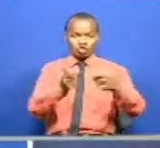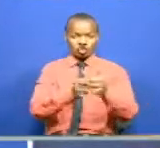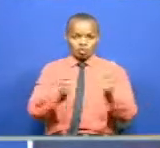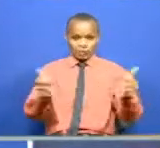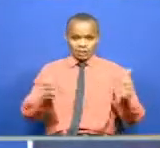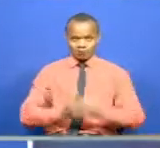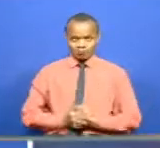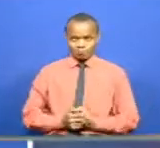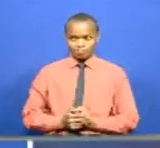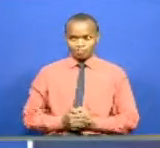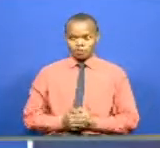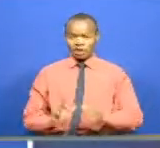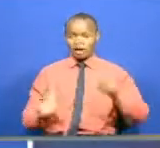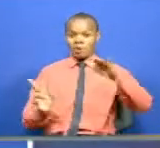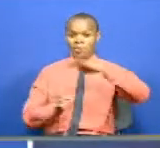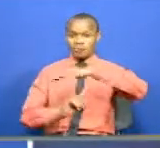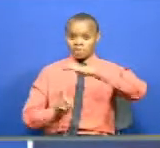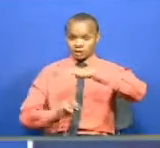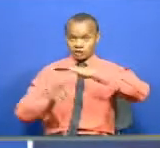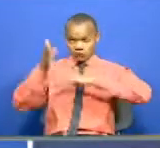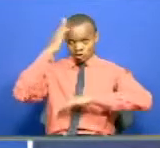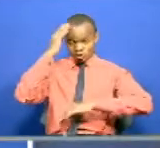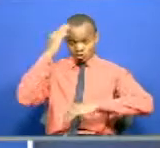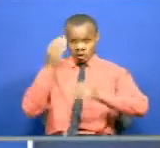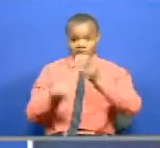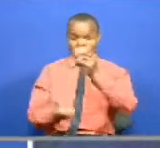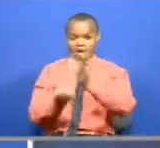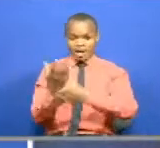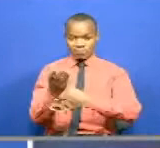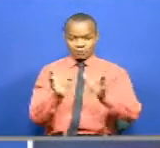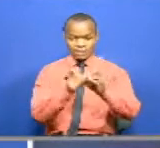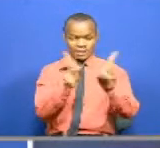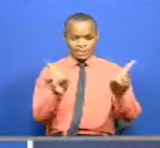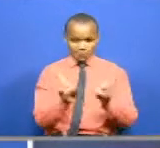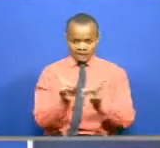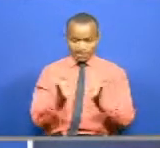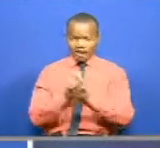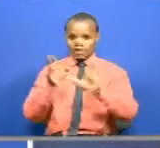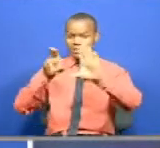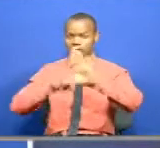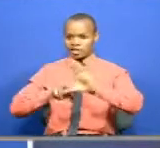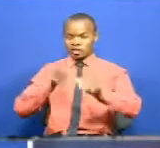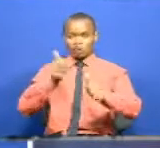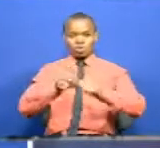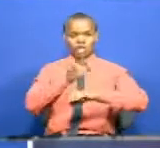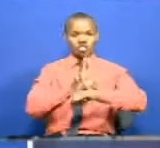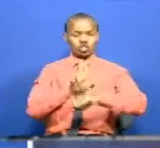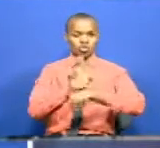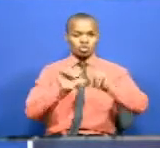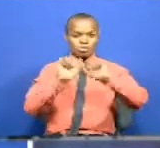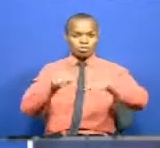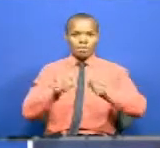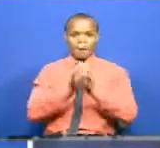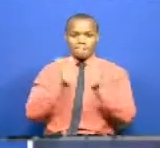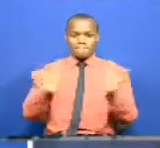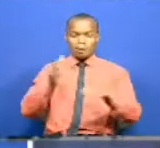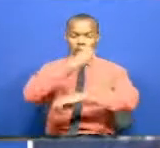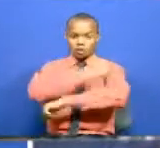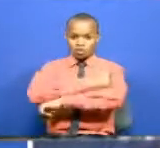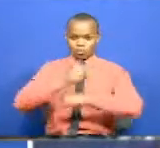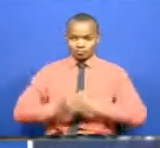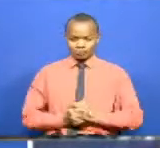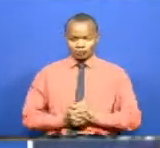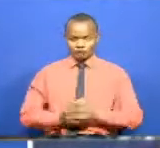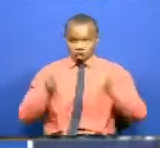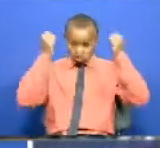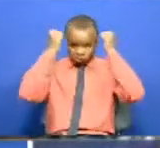Wizara ya Elimu imezindua dawati na viti vitakavyotumiwa katika shule zote za umma nchini. Wanafunzi sasa hawatatumia